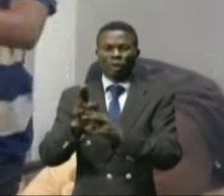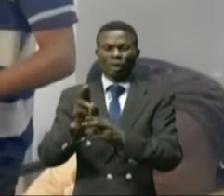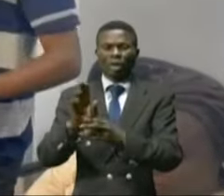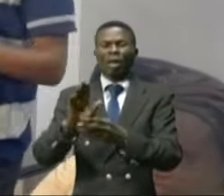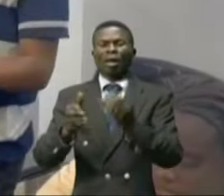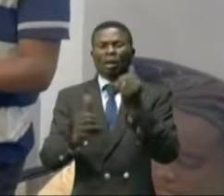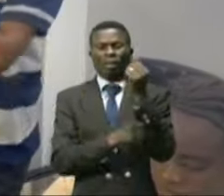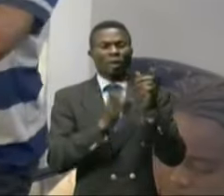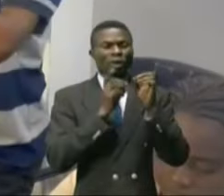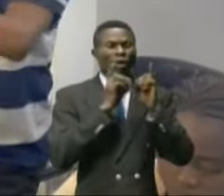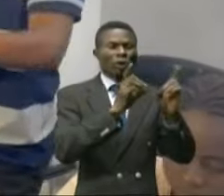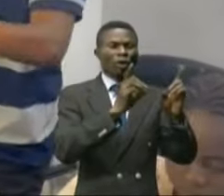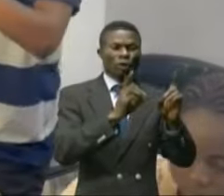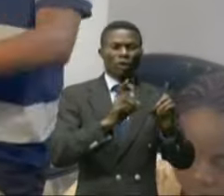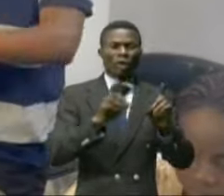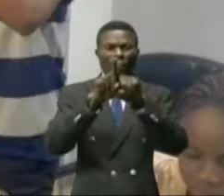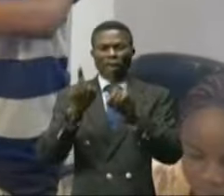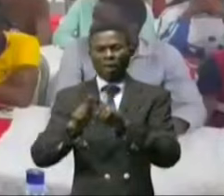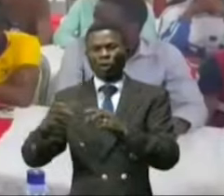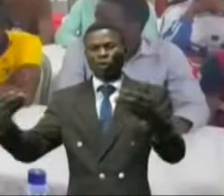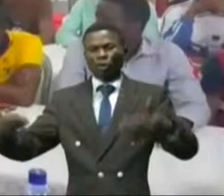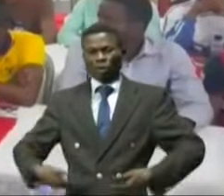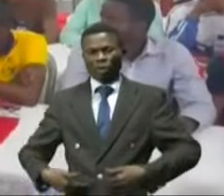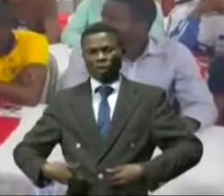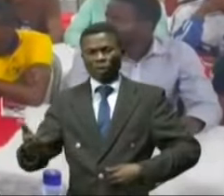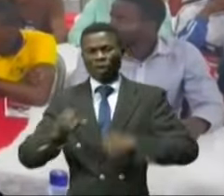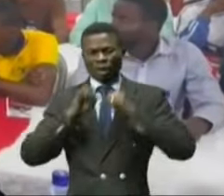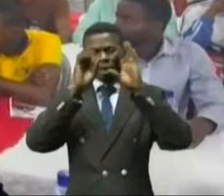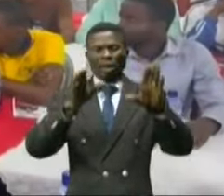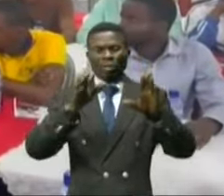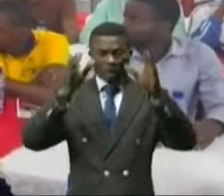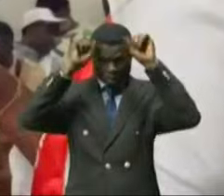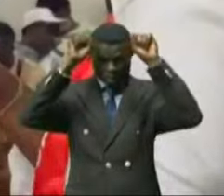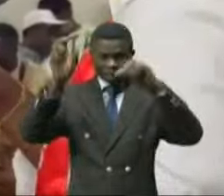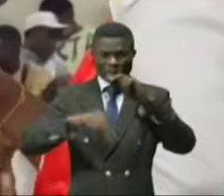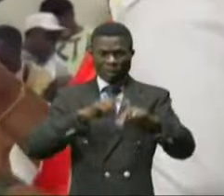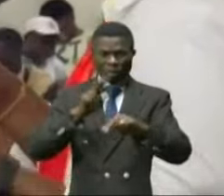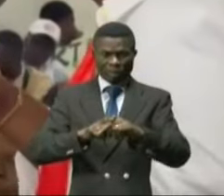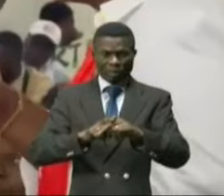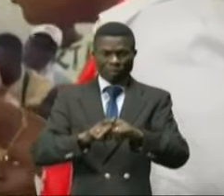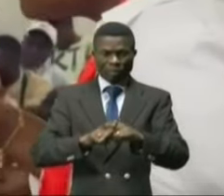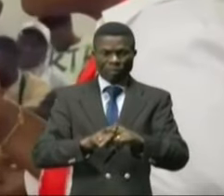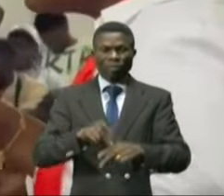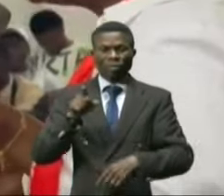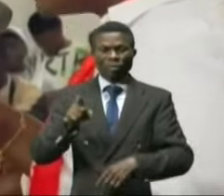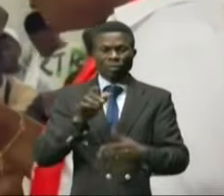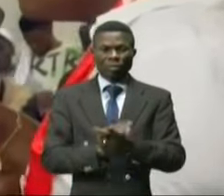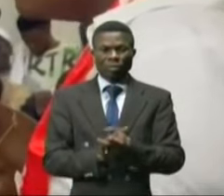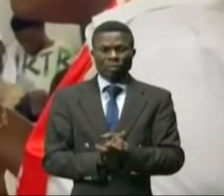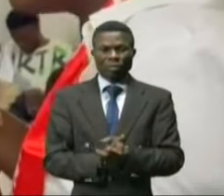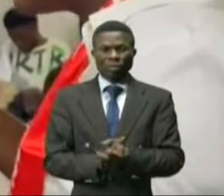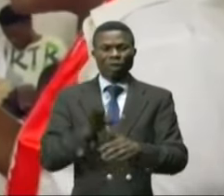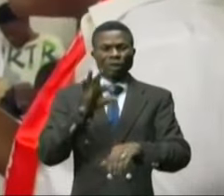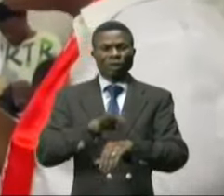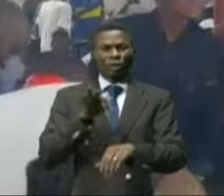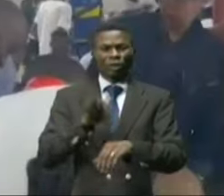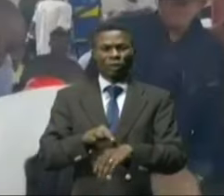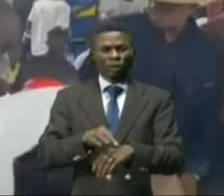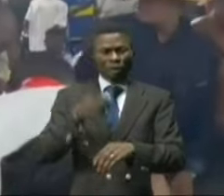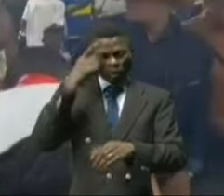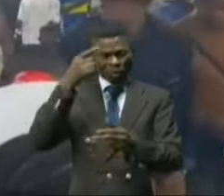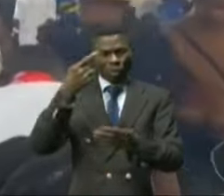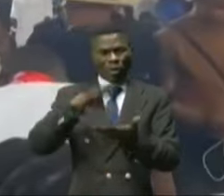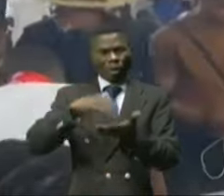et jeunes de l'UNC. Cet atelier, organisé avec la bénédiction du président national de FNJ, Yves Soal, était une opportunité